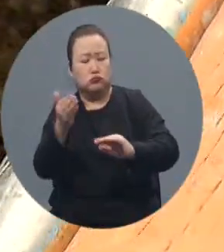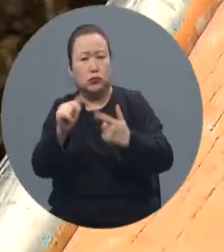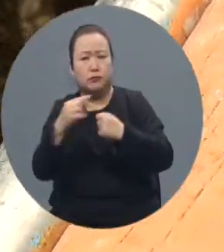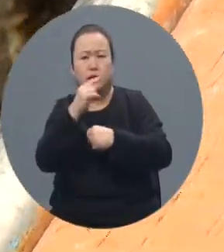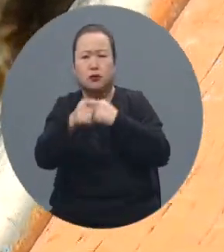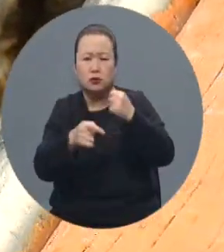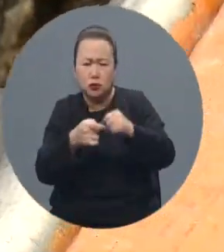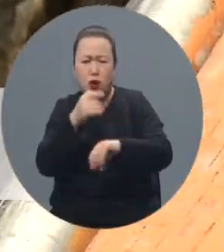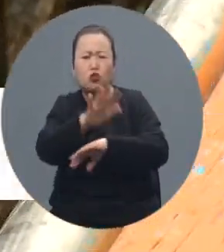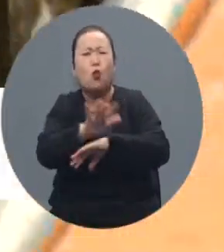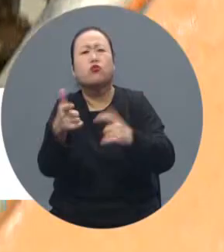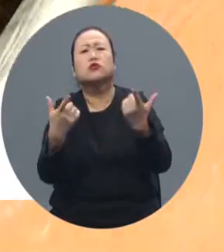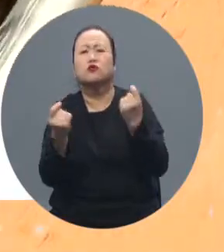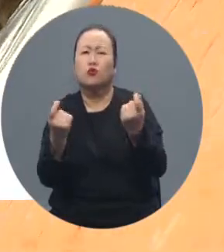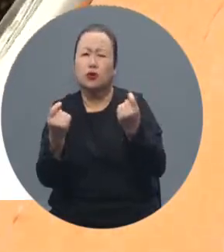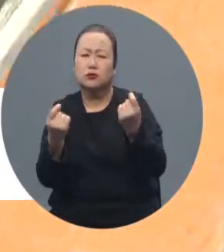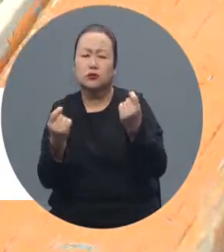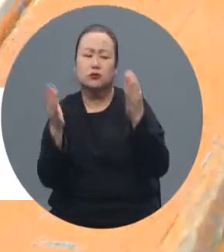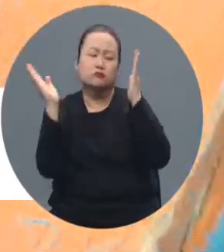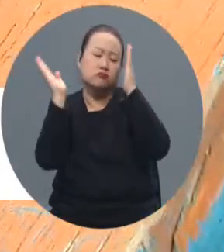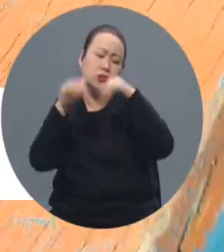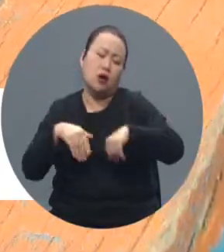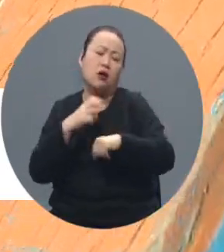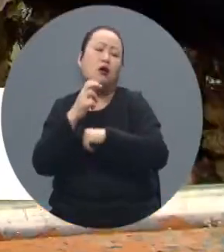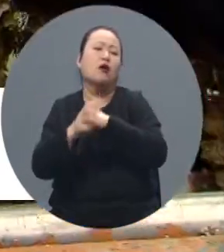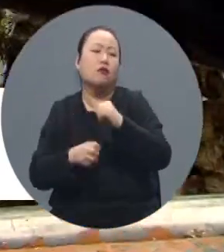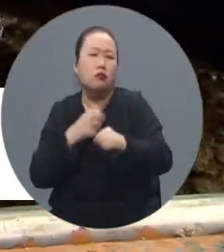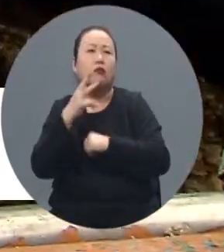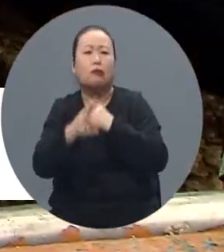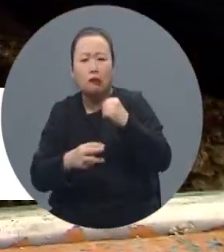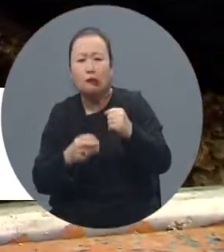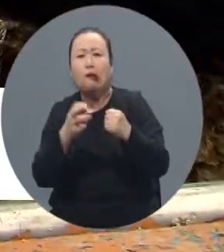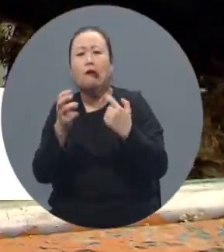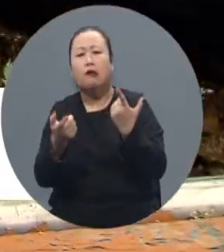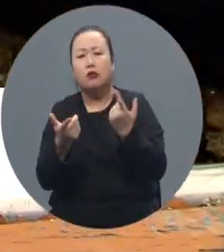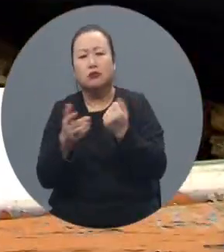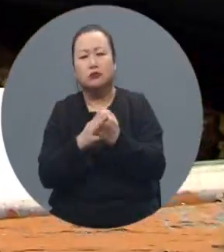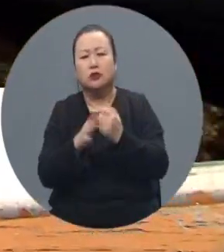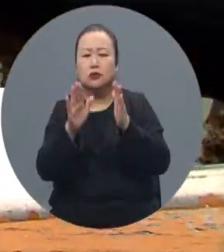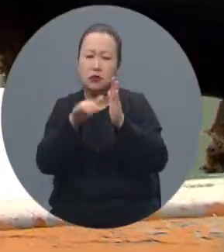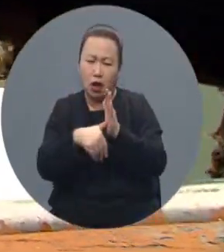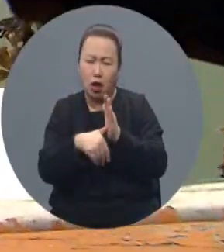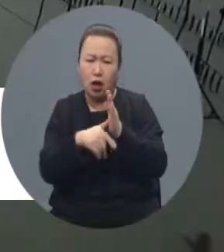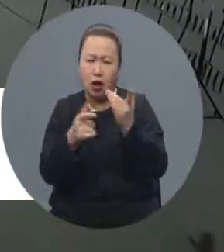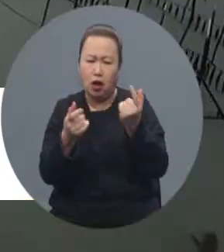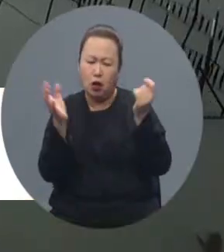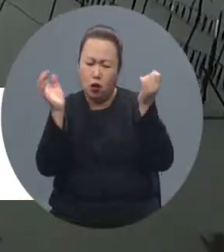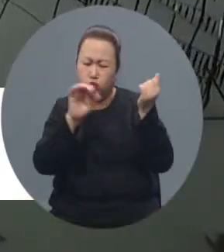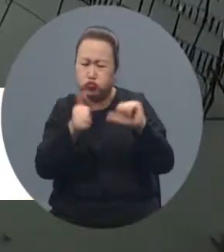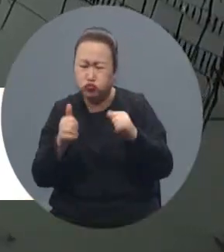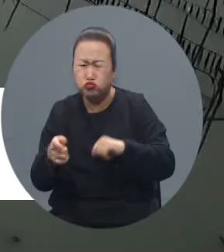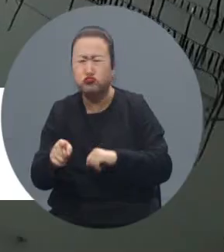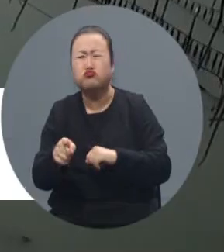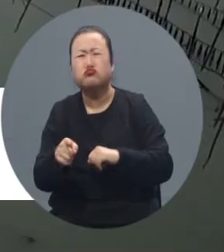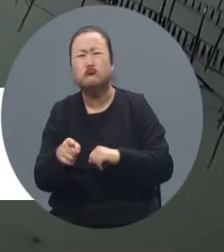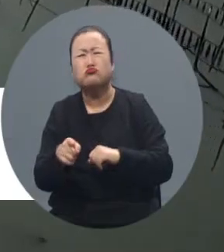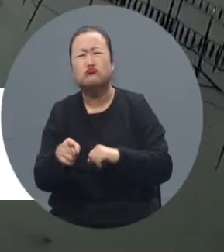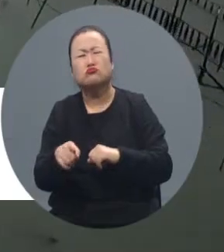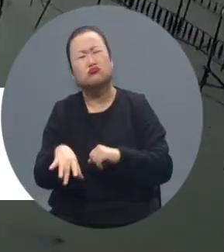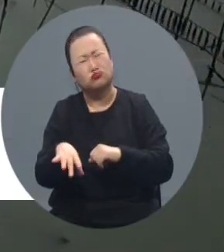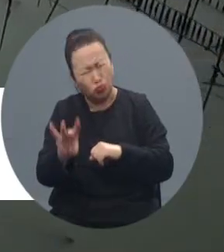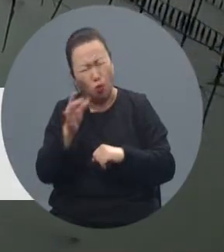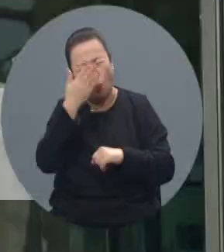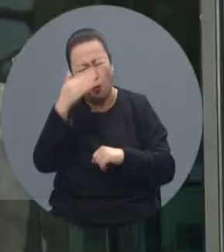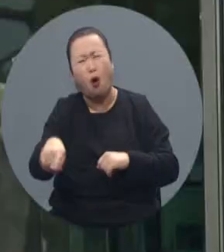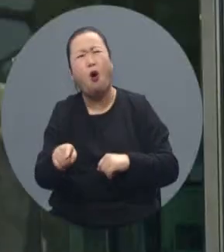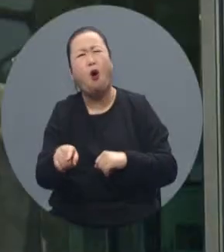이런 농사가 아예 뭐 없는 거죠. 20년, 30년 하신 분들도 이 시기에 이만큼 죽어나가는 거는 처음이라고